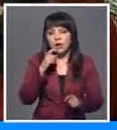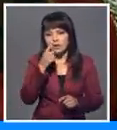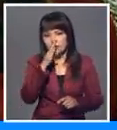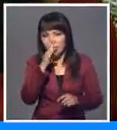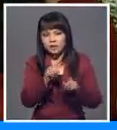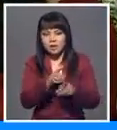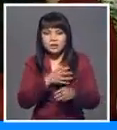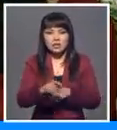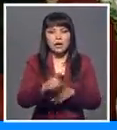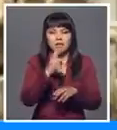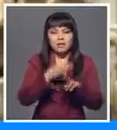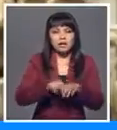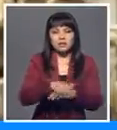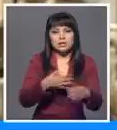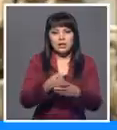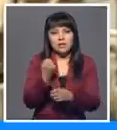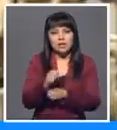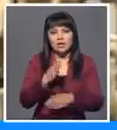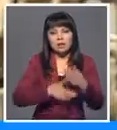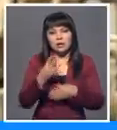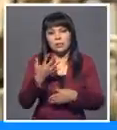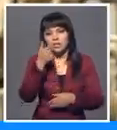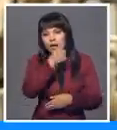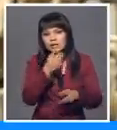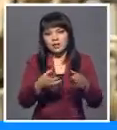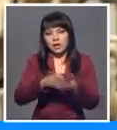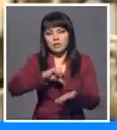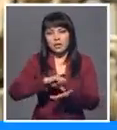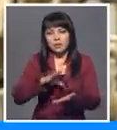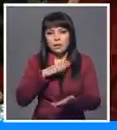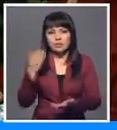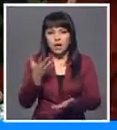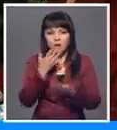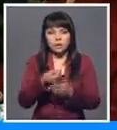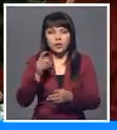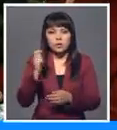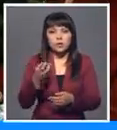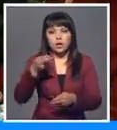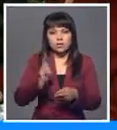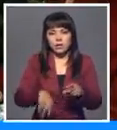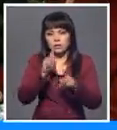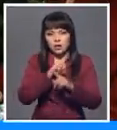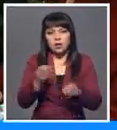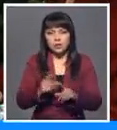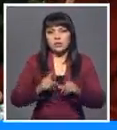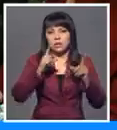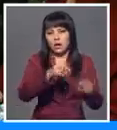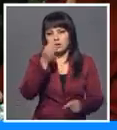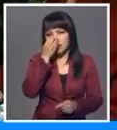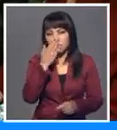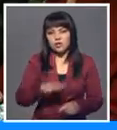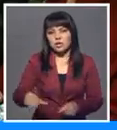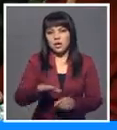бетін қайтарады. Сөйтіп совет әскері жеңісті емденгенімен жауынгер Сембек үшін соғыс аяқталмайды. Ол енді Жапониядағы